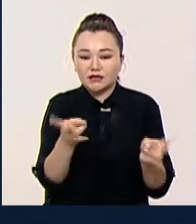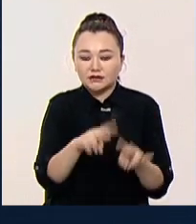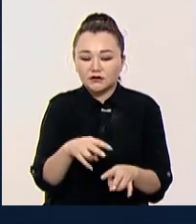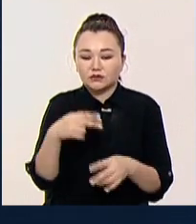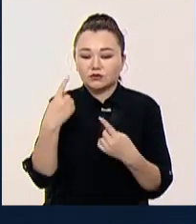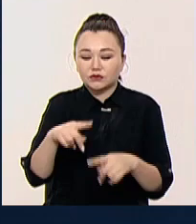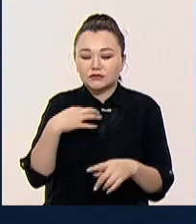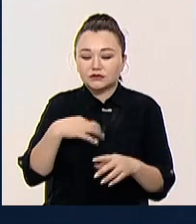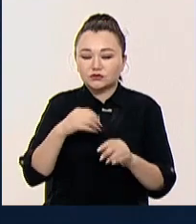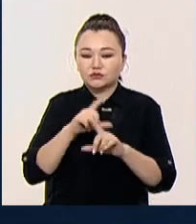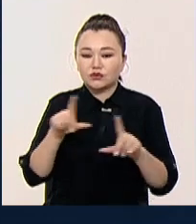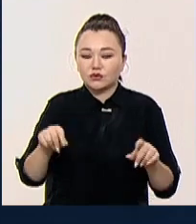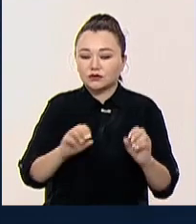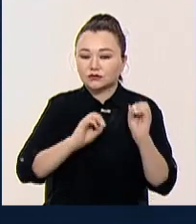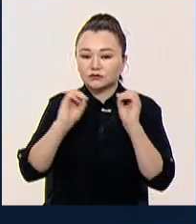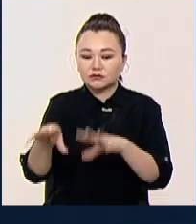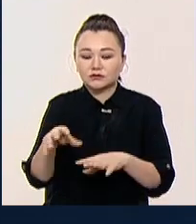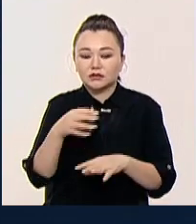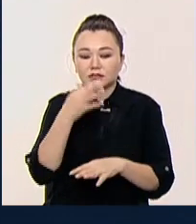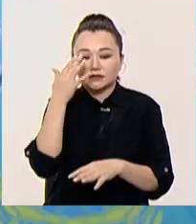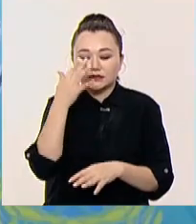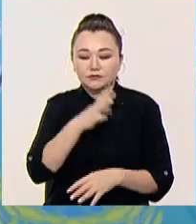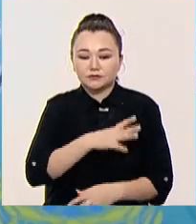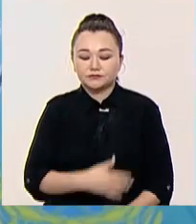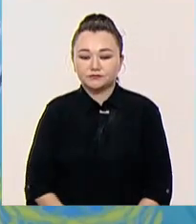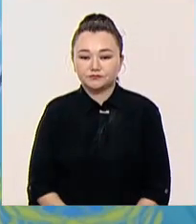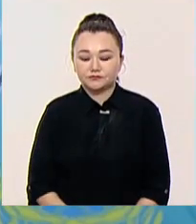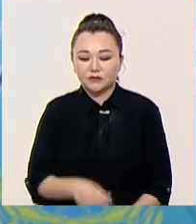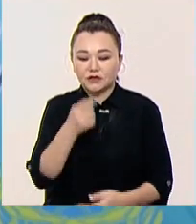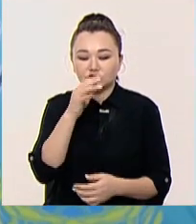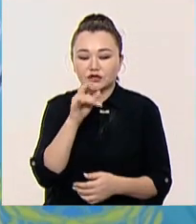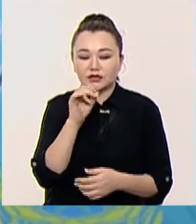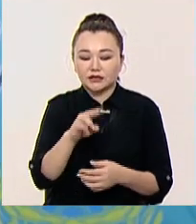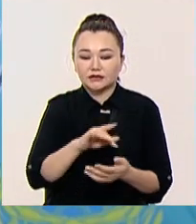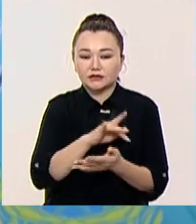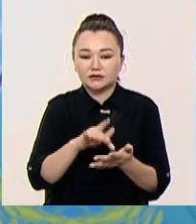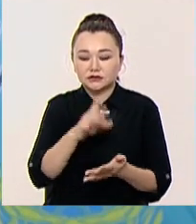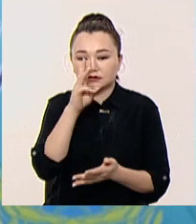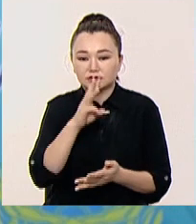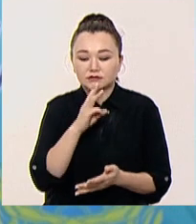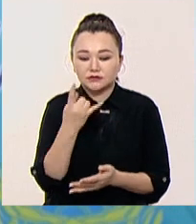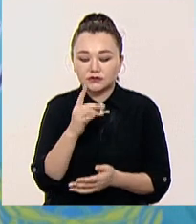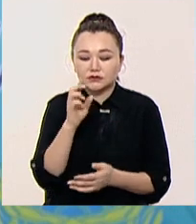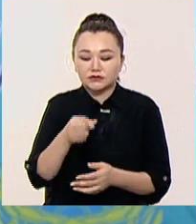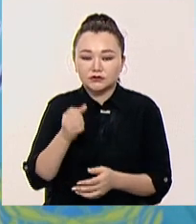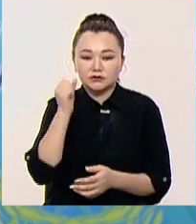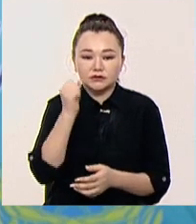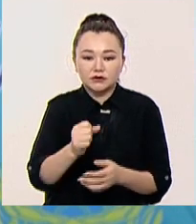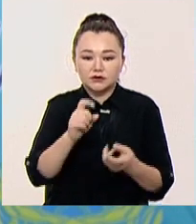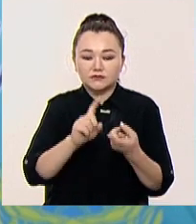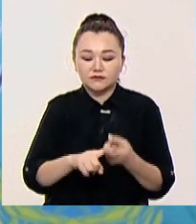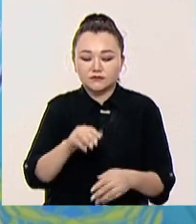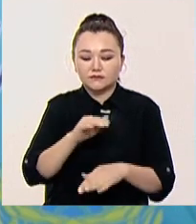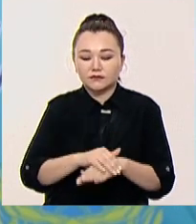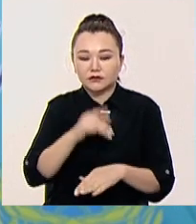өзге ұлдарын мектепке алып кеткенде болған екен. Жаркент қаласында 3 айлық нәрестеге пышақ жарақатын салу фактісі